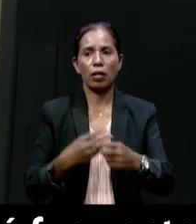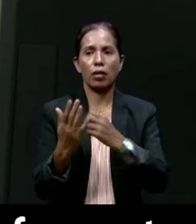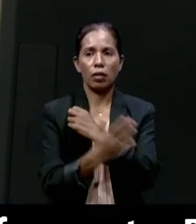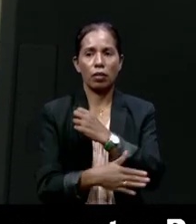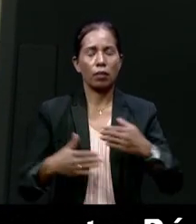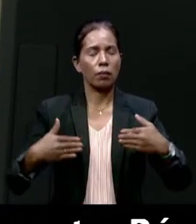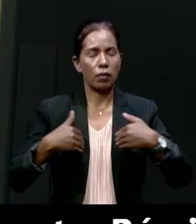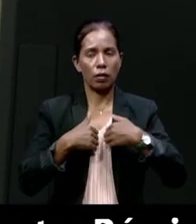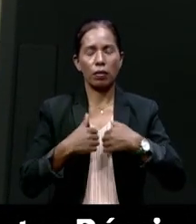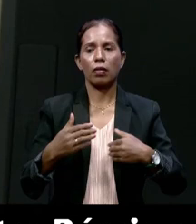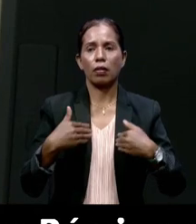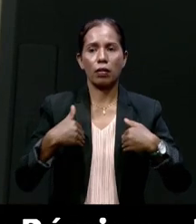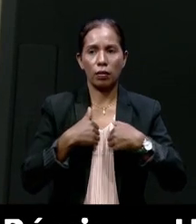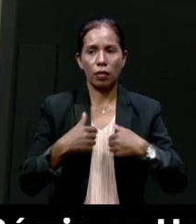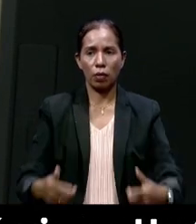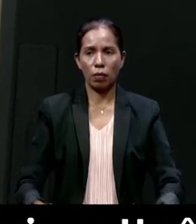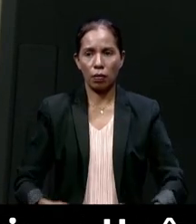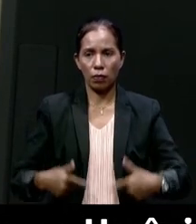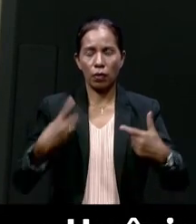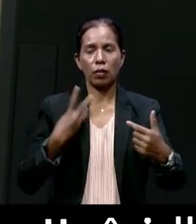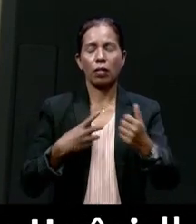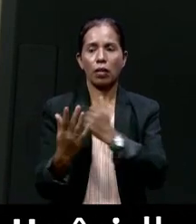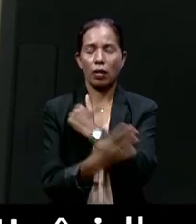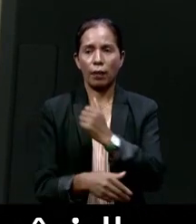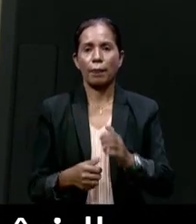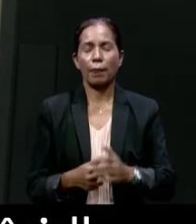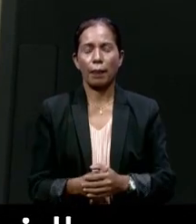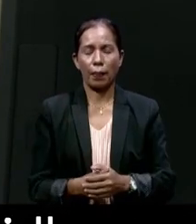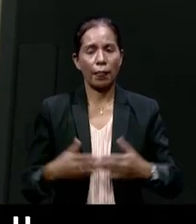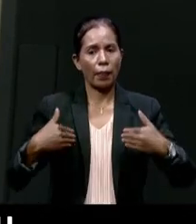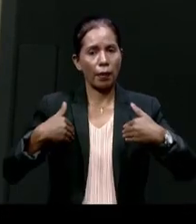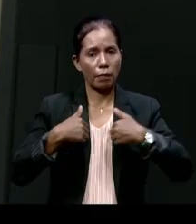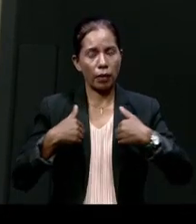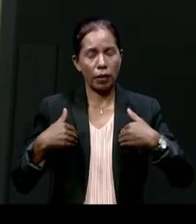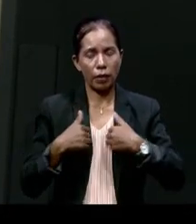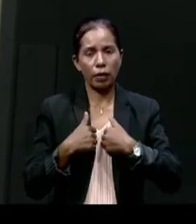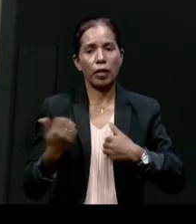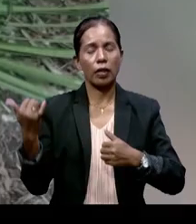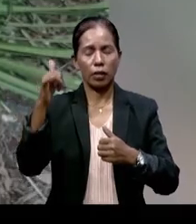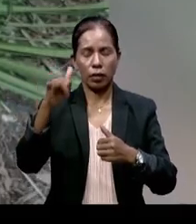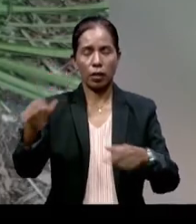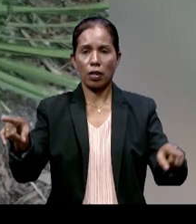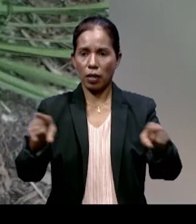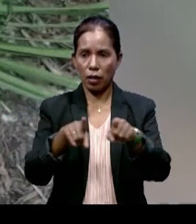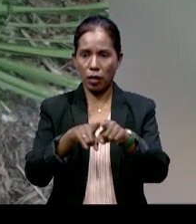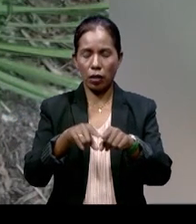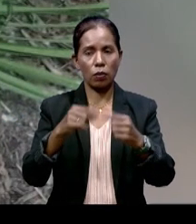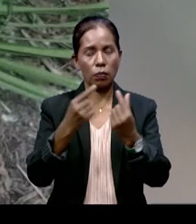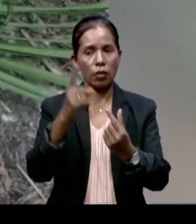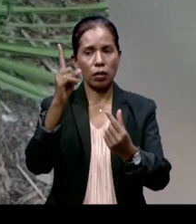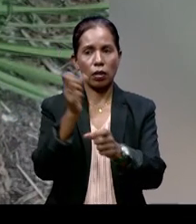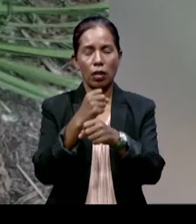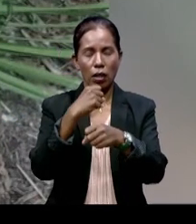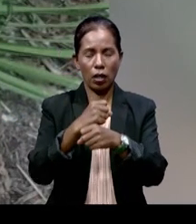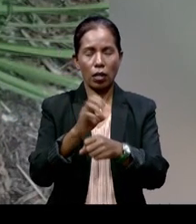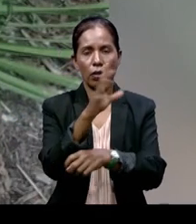balada fuik ni be maka morisia itania rai ni hatutan balada fuik sirane hanesan komponente ida ho di kria floresta fong